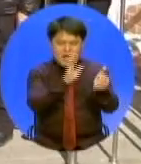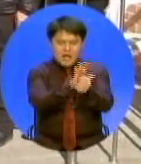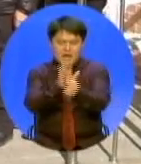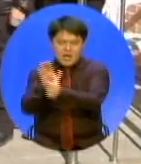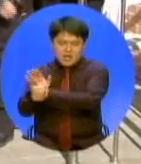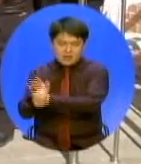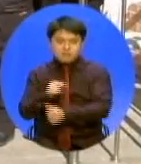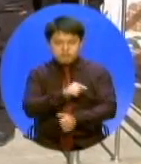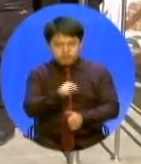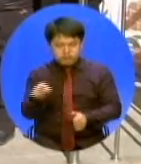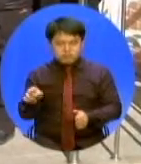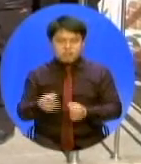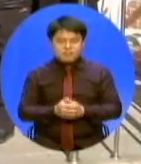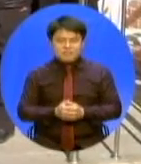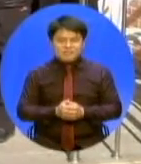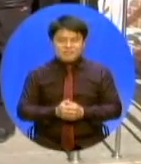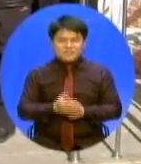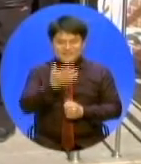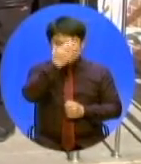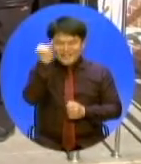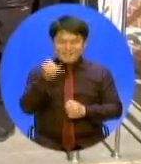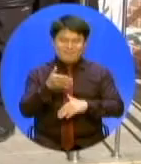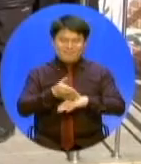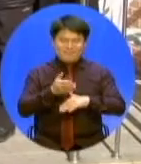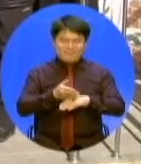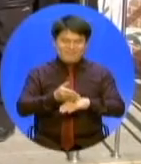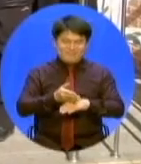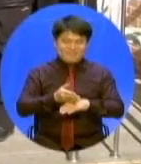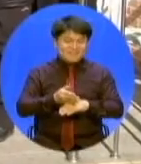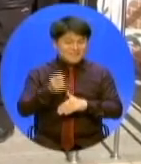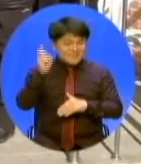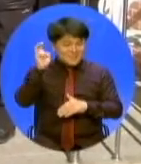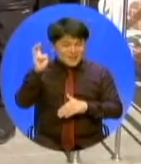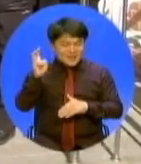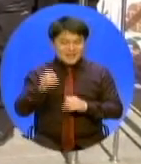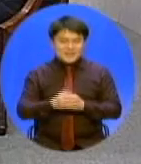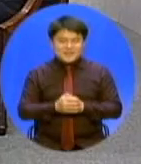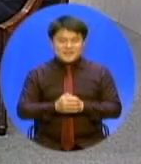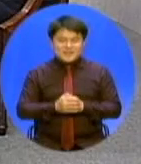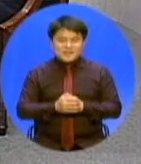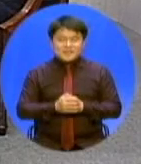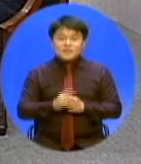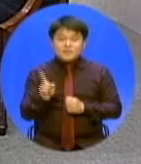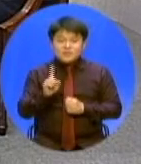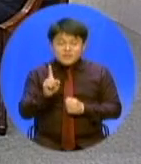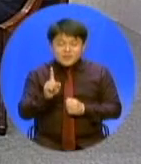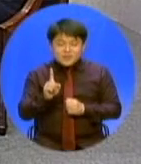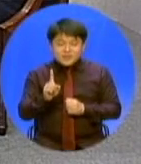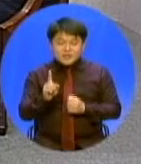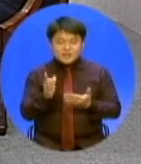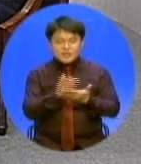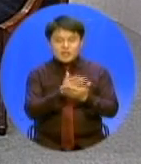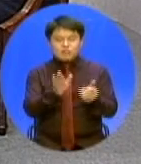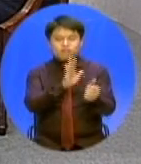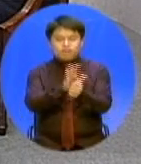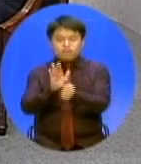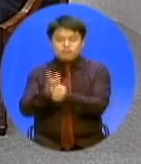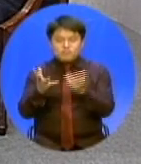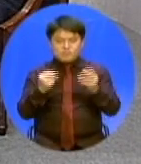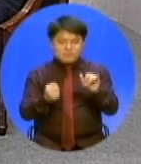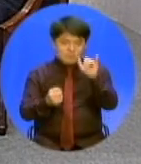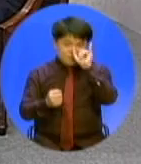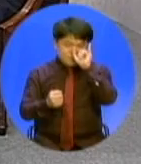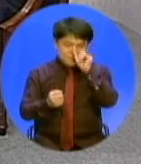데가 없습니다. 예, 할머니께서 너무 고마워하시는데 정말 그 이런 배품을 많이 하면은 네.